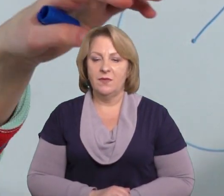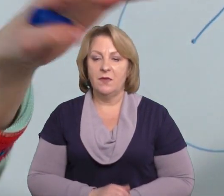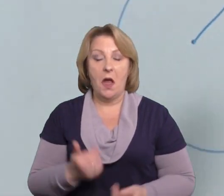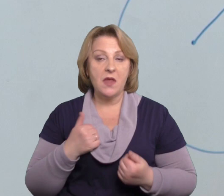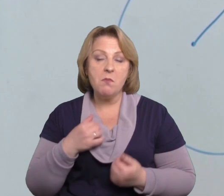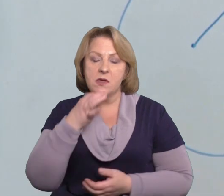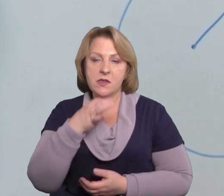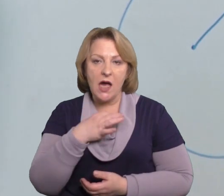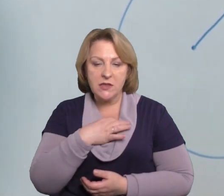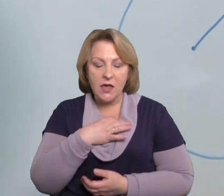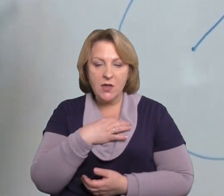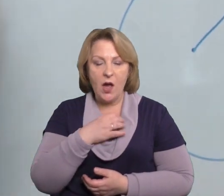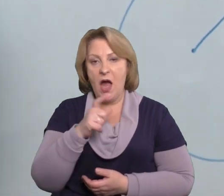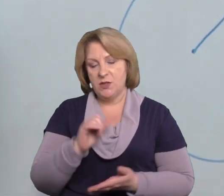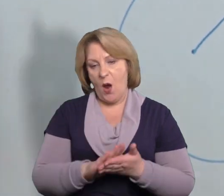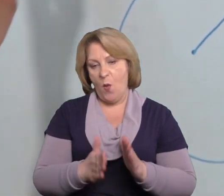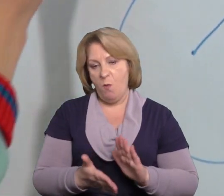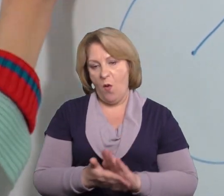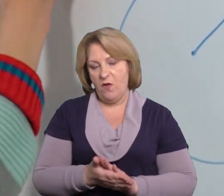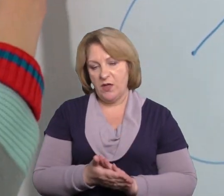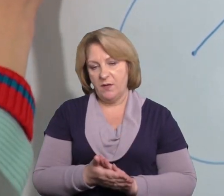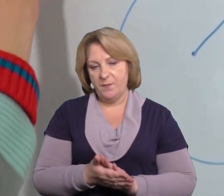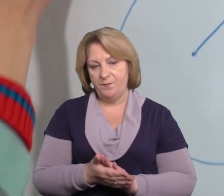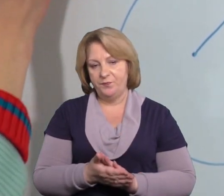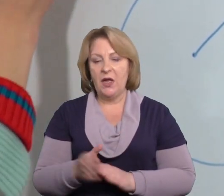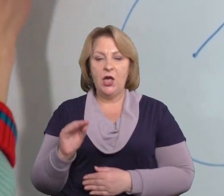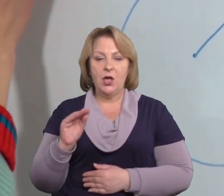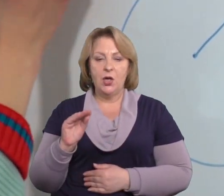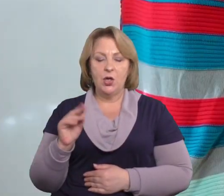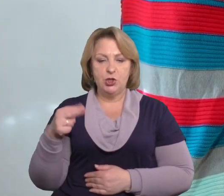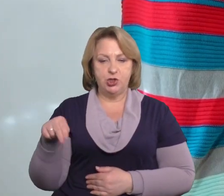Нам сказали, що за умовою g